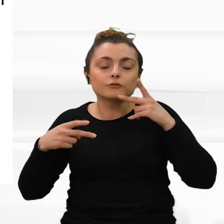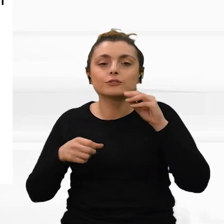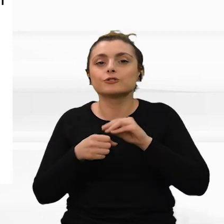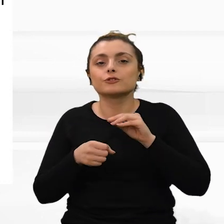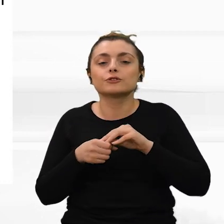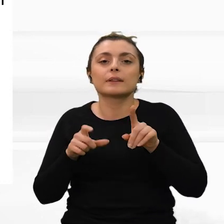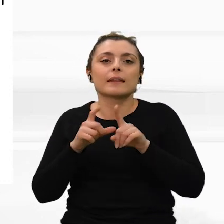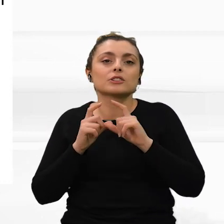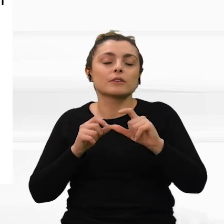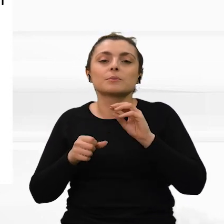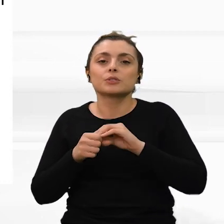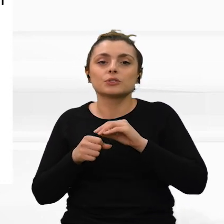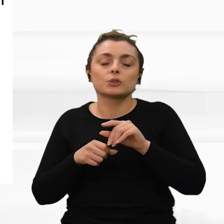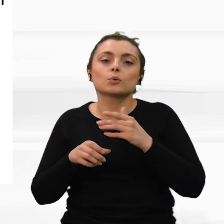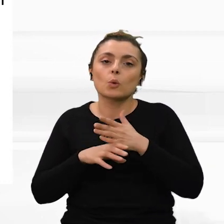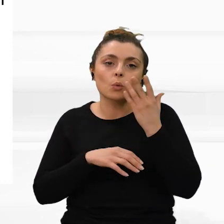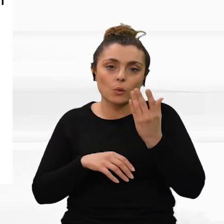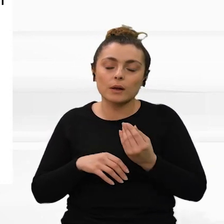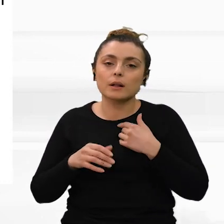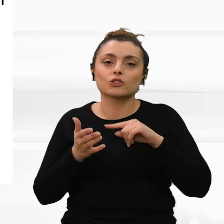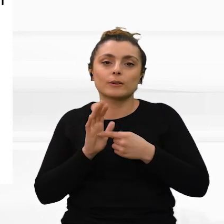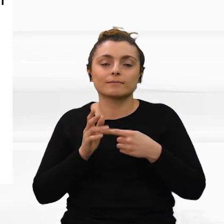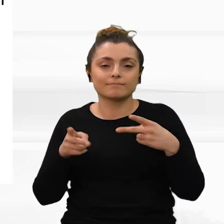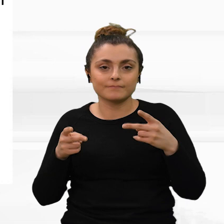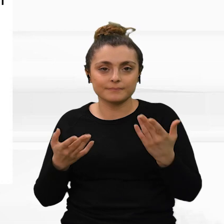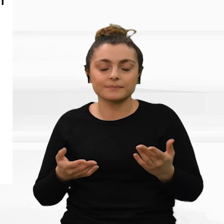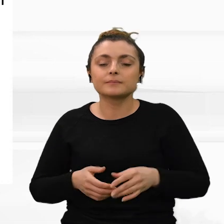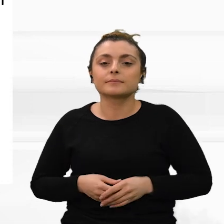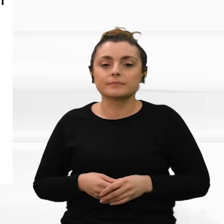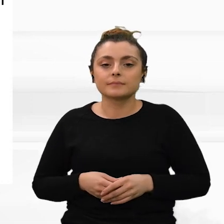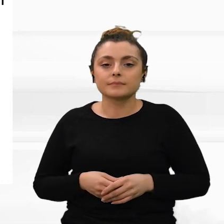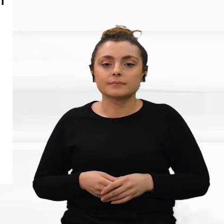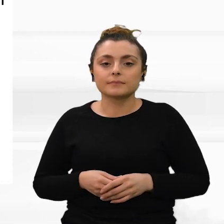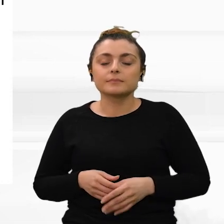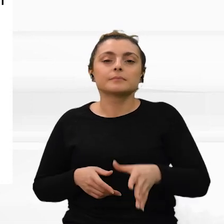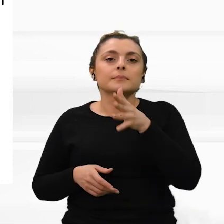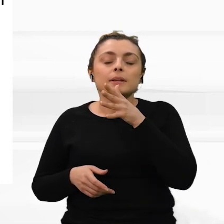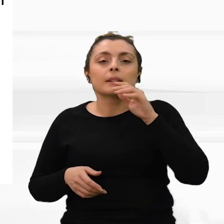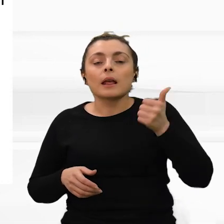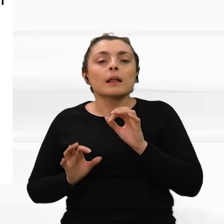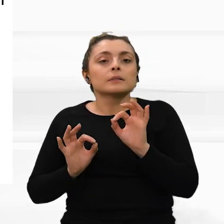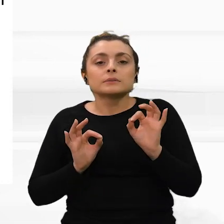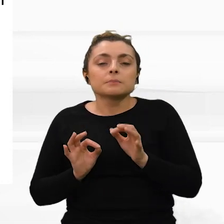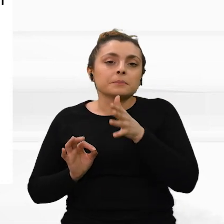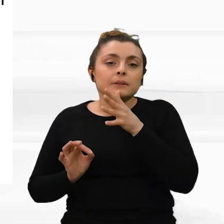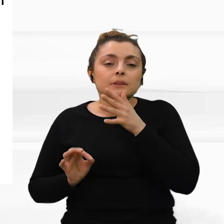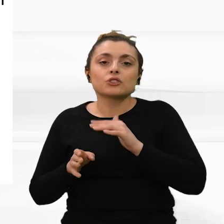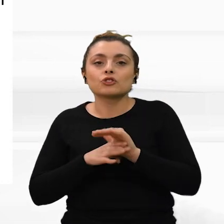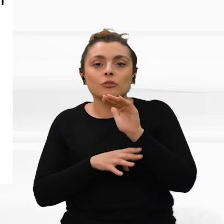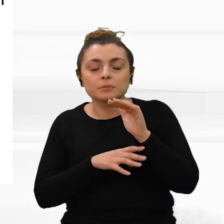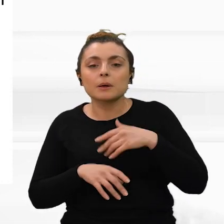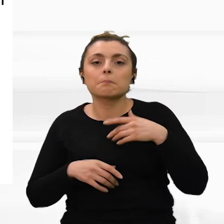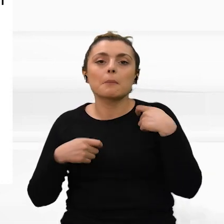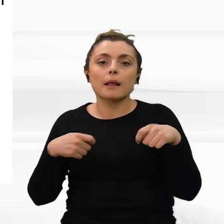açıklandı içinde seçeneğine doğru olarak işaretleyebilirsiniz size bilginin değeri nedir bilginin